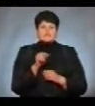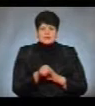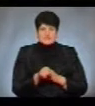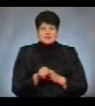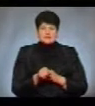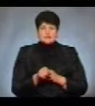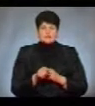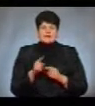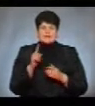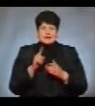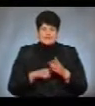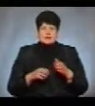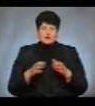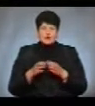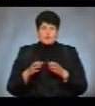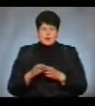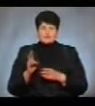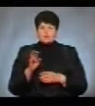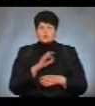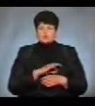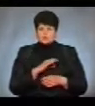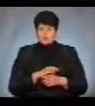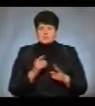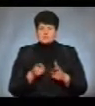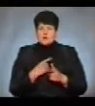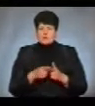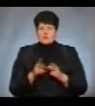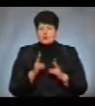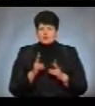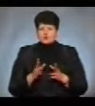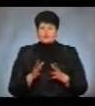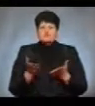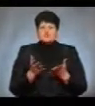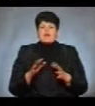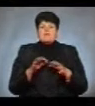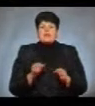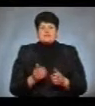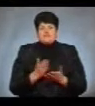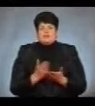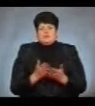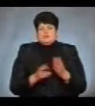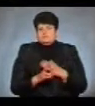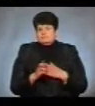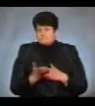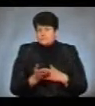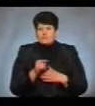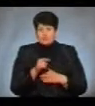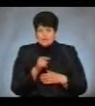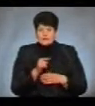релігійні громади, які ними користуються або які володіють їх, або в чиїй власності вони знаходяться. Вони